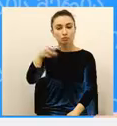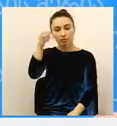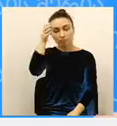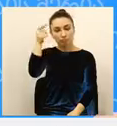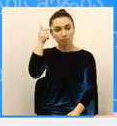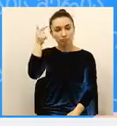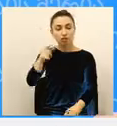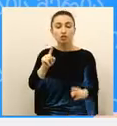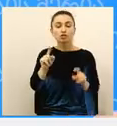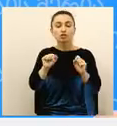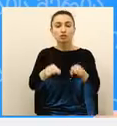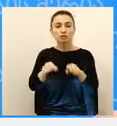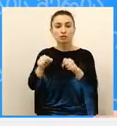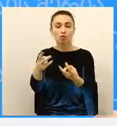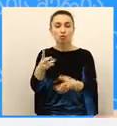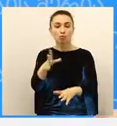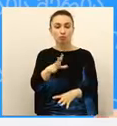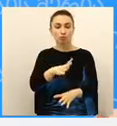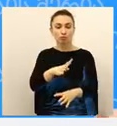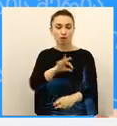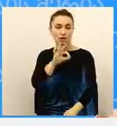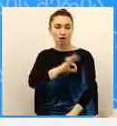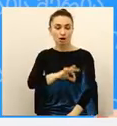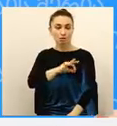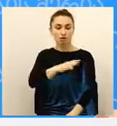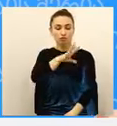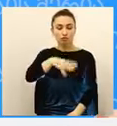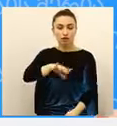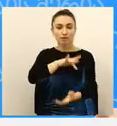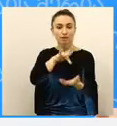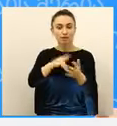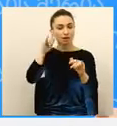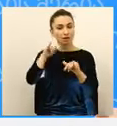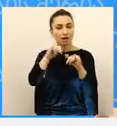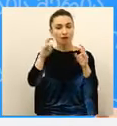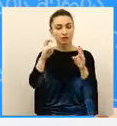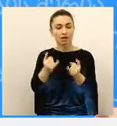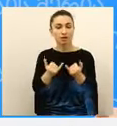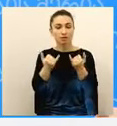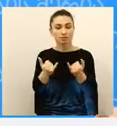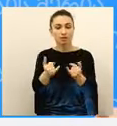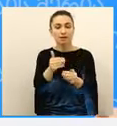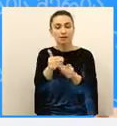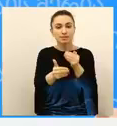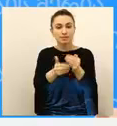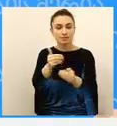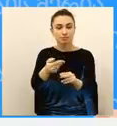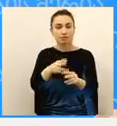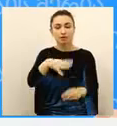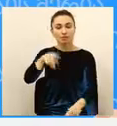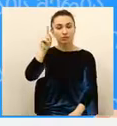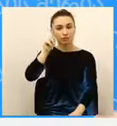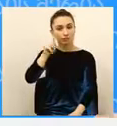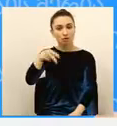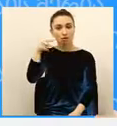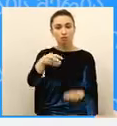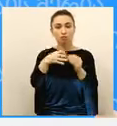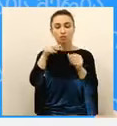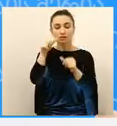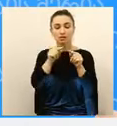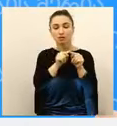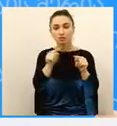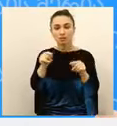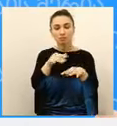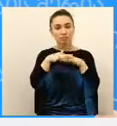განათლება, შესაძლებლობები უნდა იქნეს გამოყენებული ჩვენი ქვეყნის განვითარებისთვის და წინსვლისთვის. Თქვენ იცით, რომ 2015